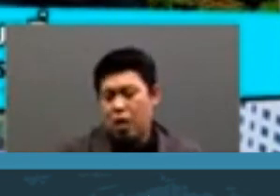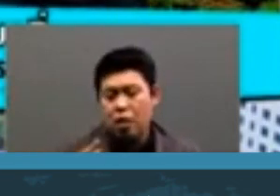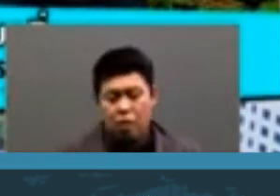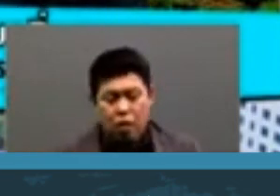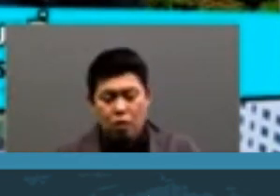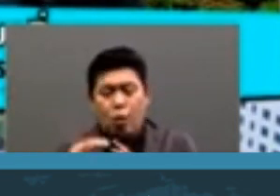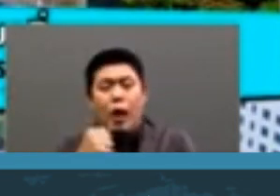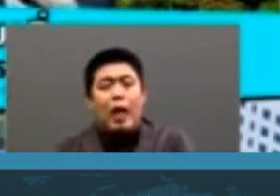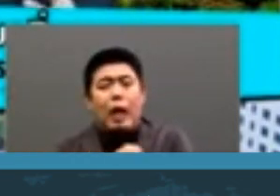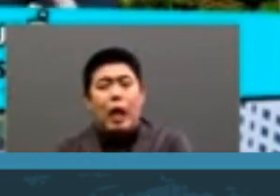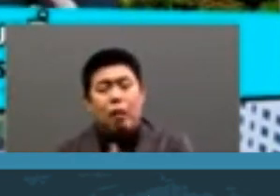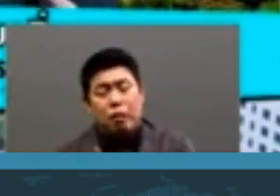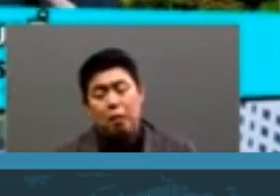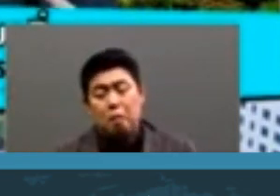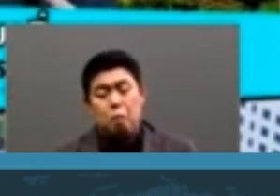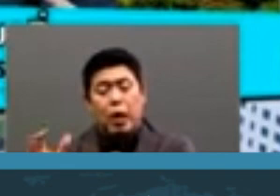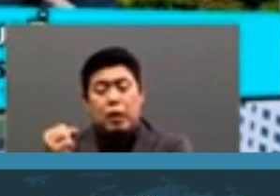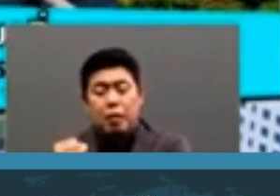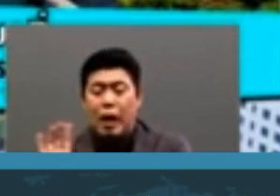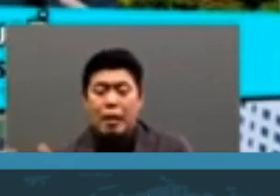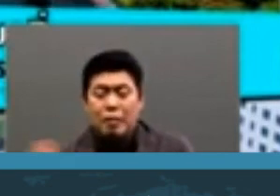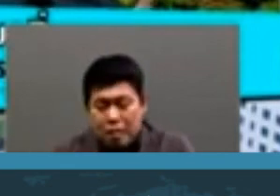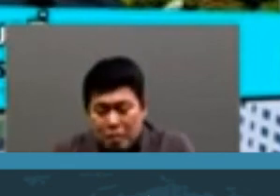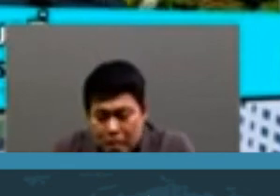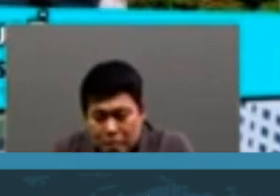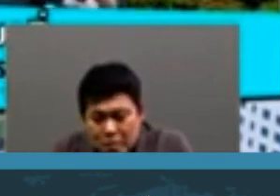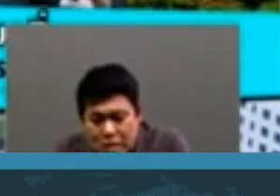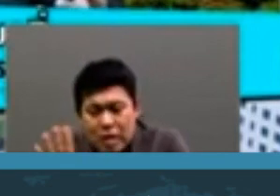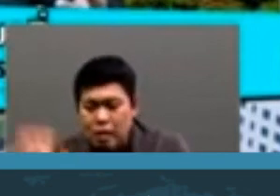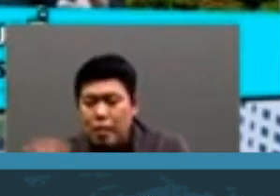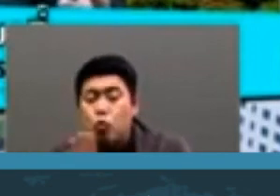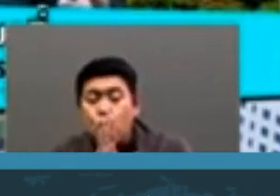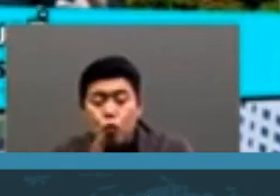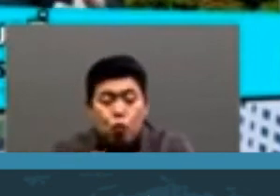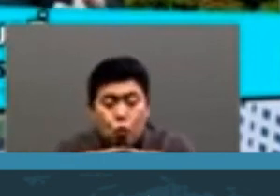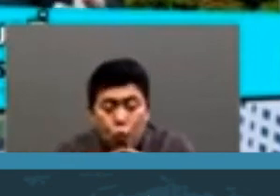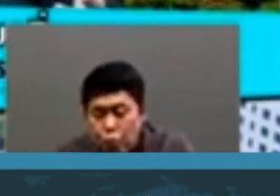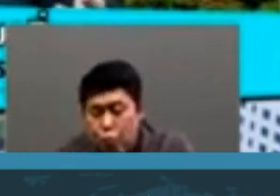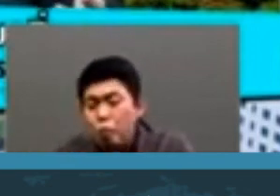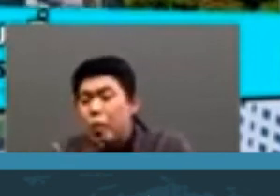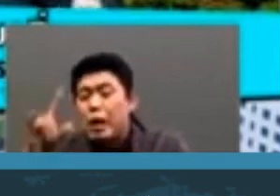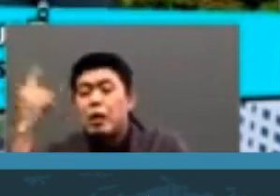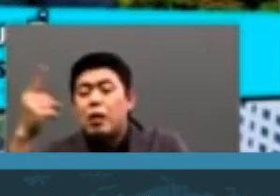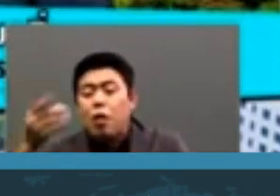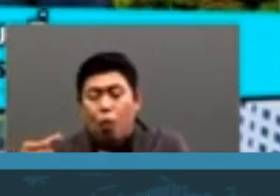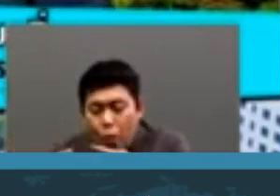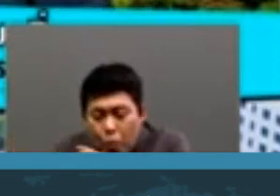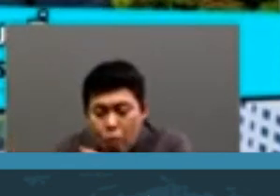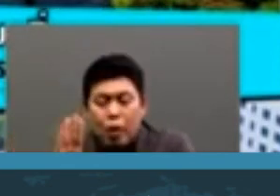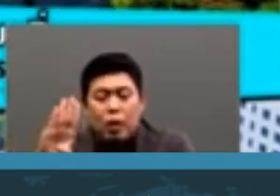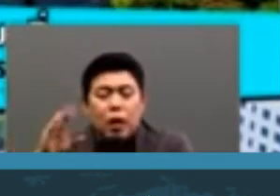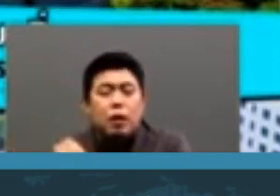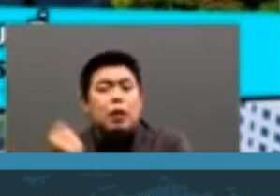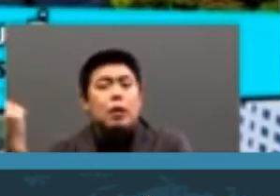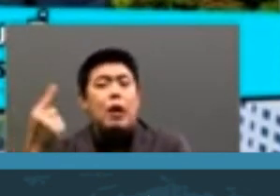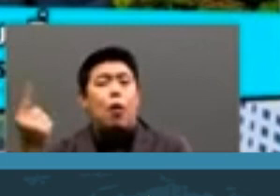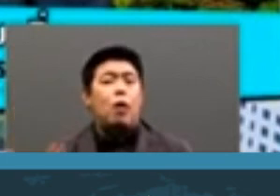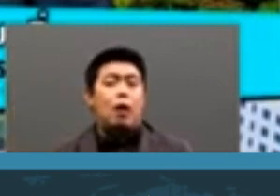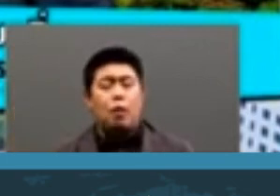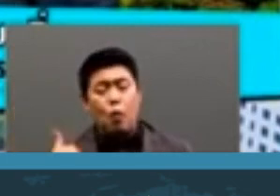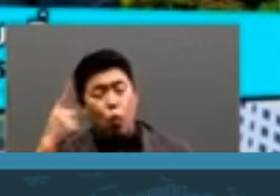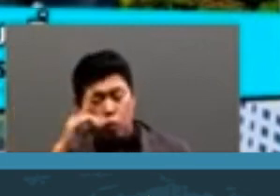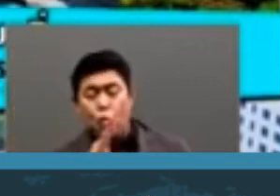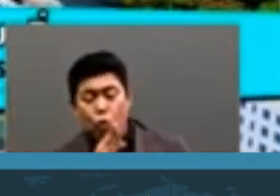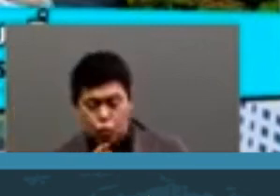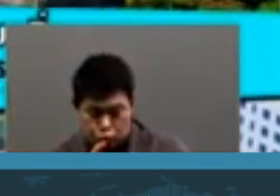ก็ช่วยเห็นใจพี่น้องไม่ใช่รายงานหยิบกฎหมายที่ผมคาไว้ในสภายิมอภินาให้หน่อยขณะที่ปัญหาการหลอกลวงแรงงานไปทำ